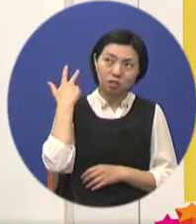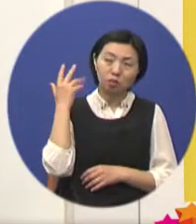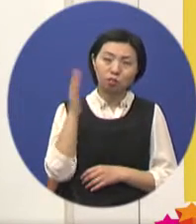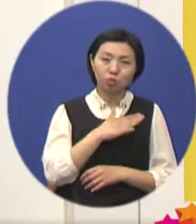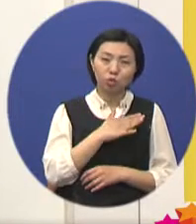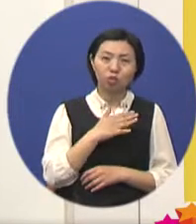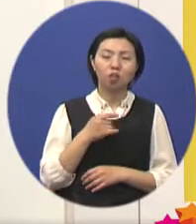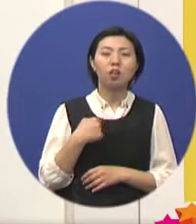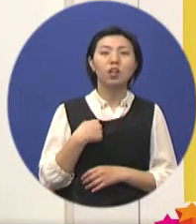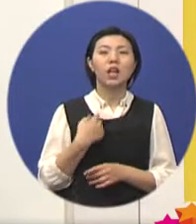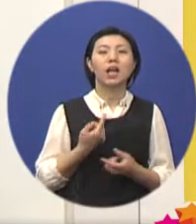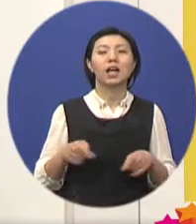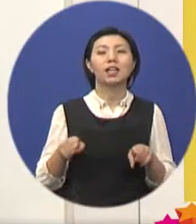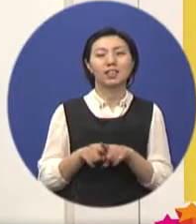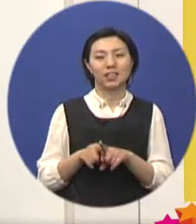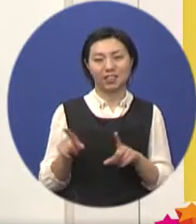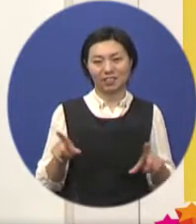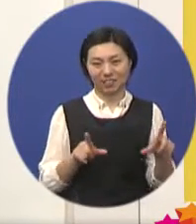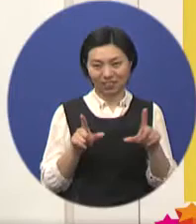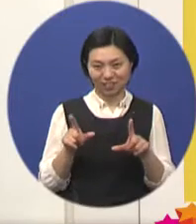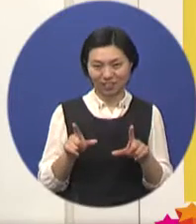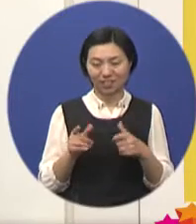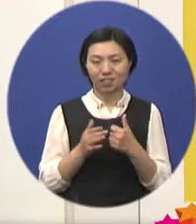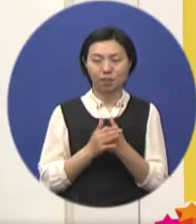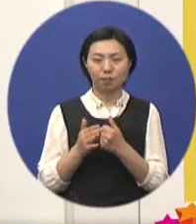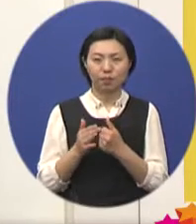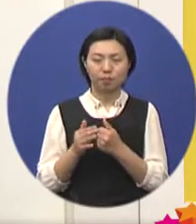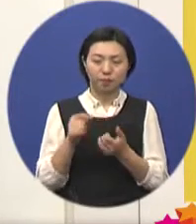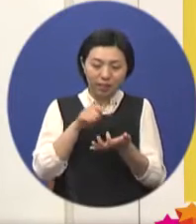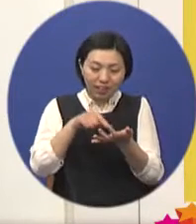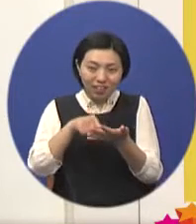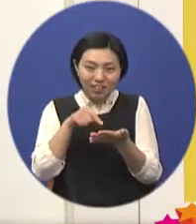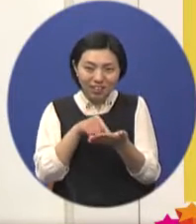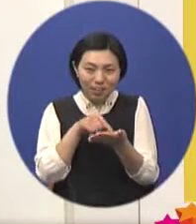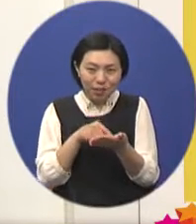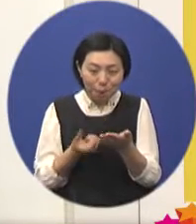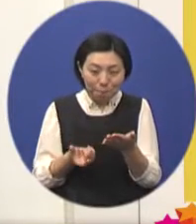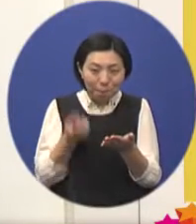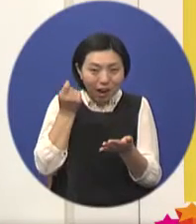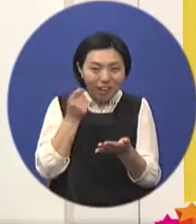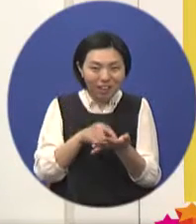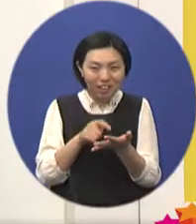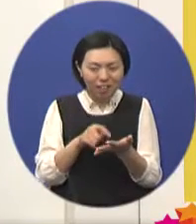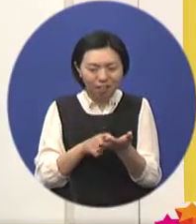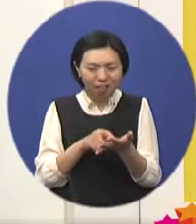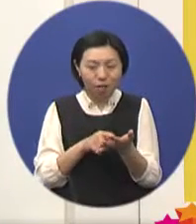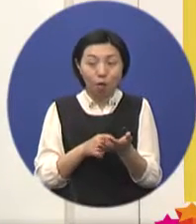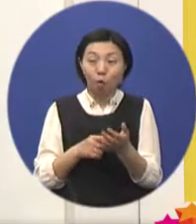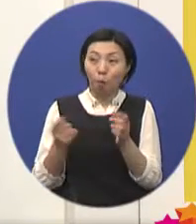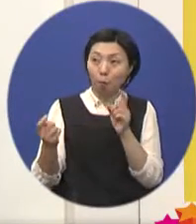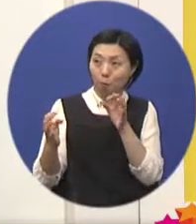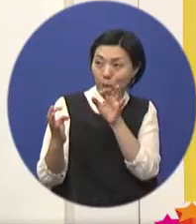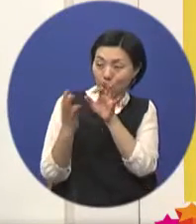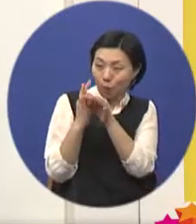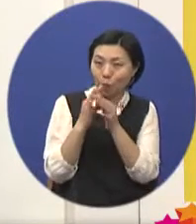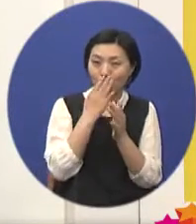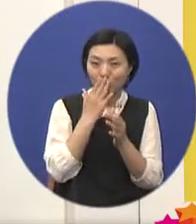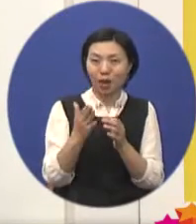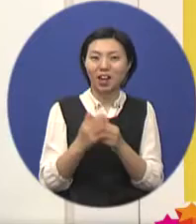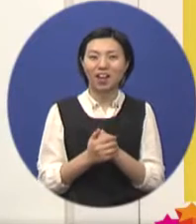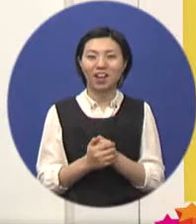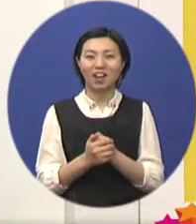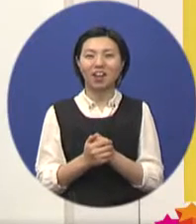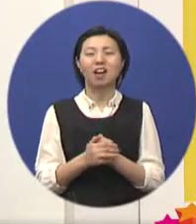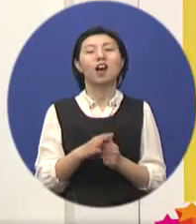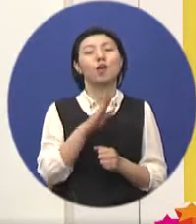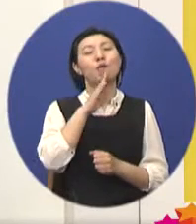손주가 여기 같이 있어요. 네. 네. 그래 막 다다다다 애가 누르니까 돼요. 애들이 네. 잘하죠. 예. 아유, 그렇게